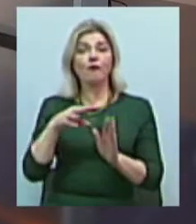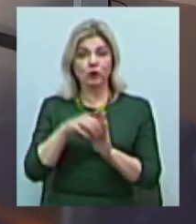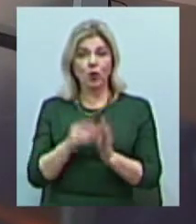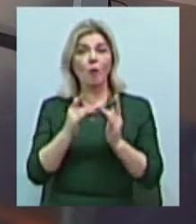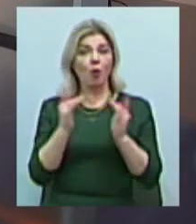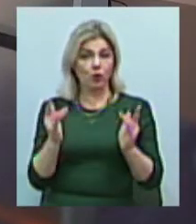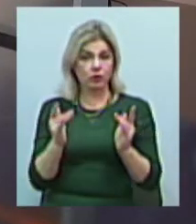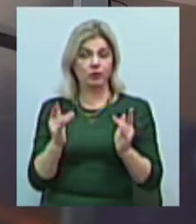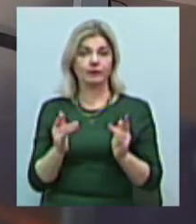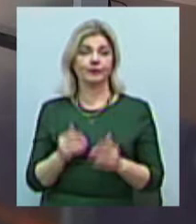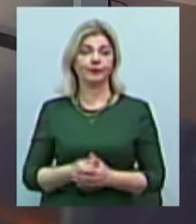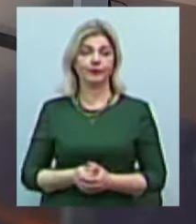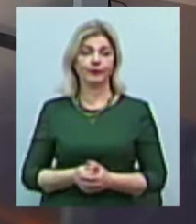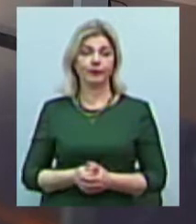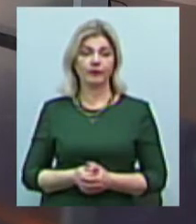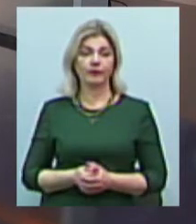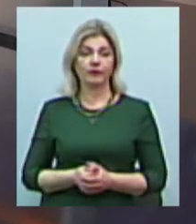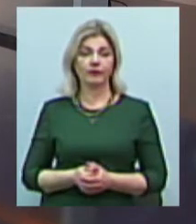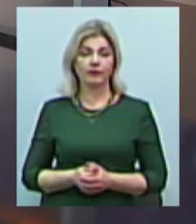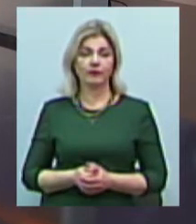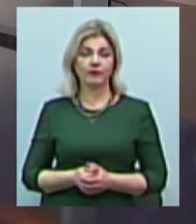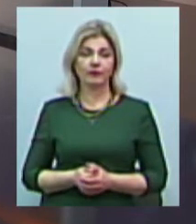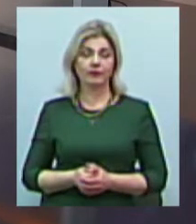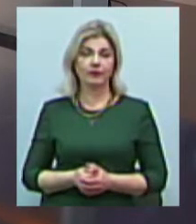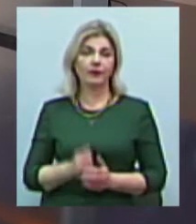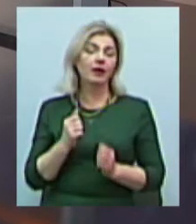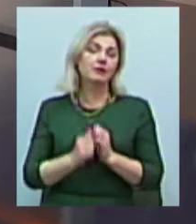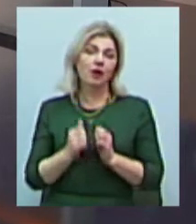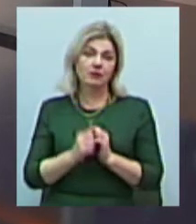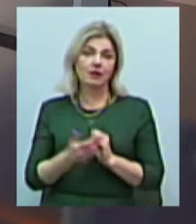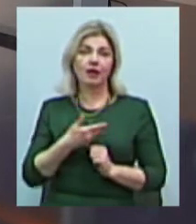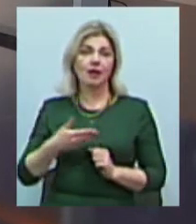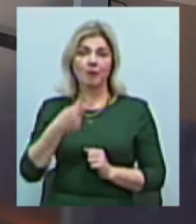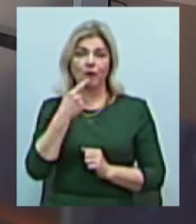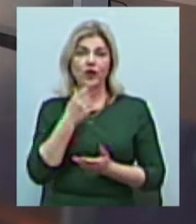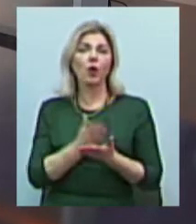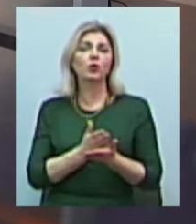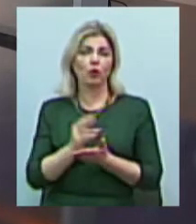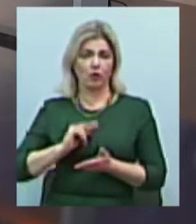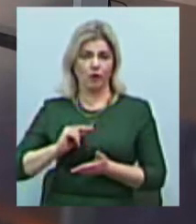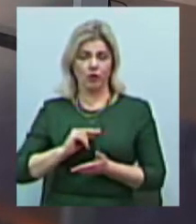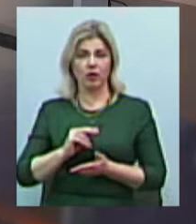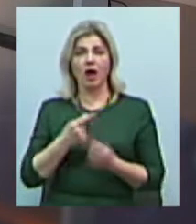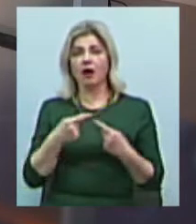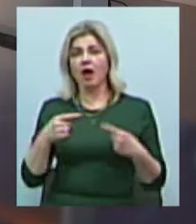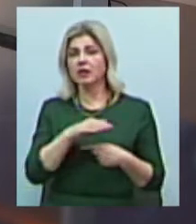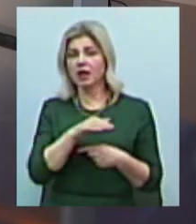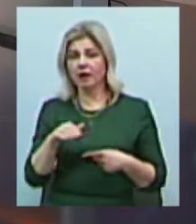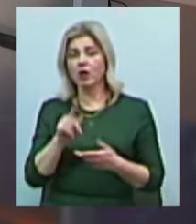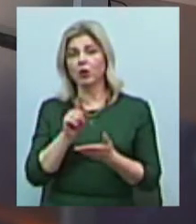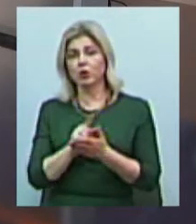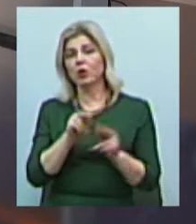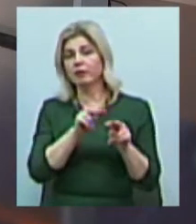мосту Південно-Бузького в Миколаєві, то часто нам говорять чиновники різного рівня, що, ну, от, за цим мала б